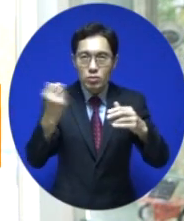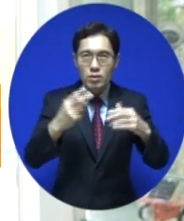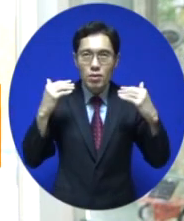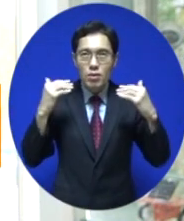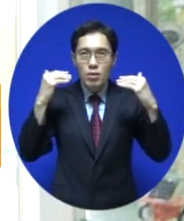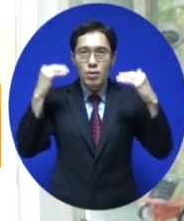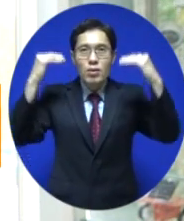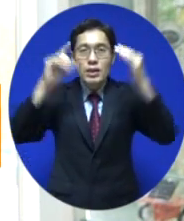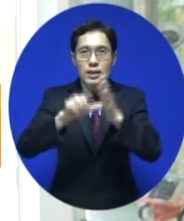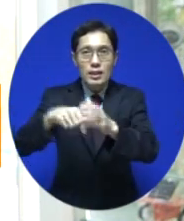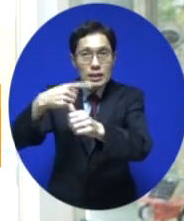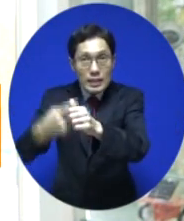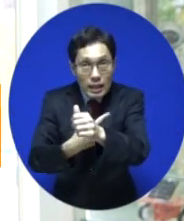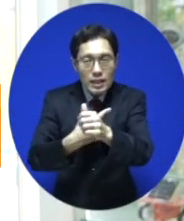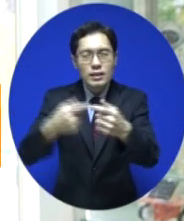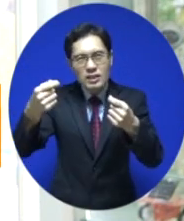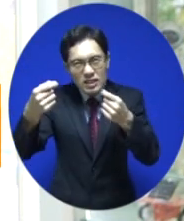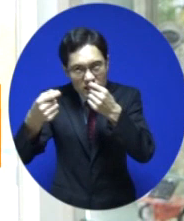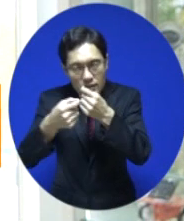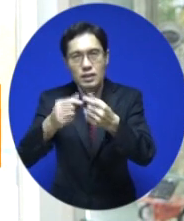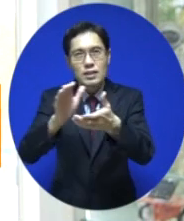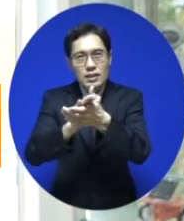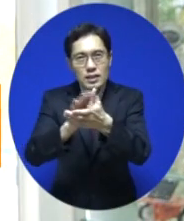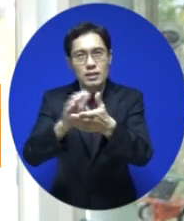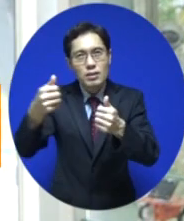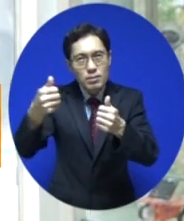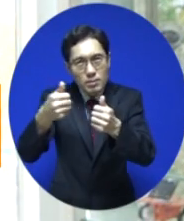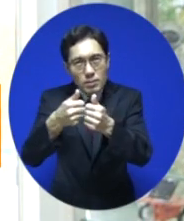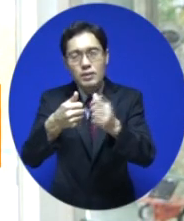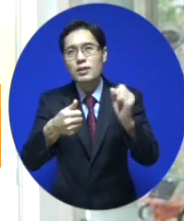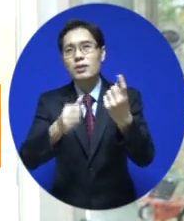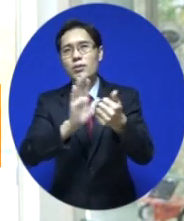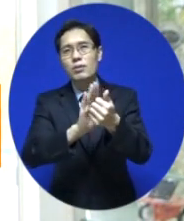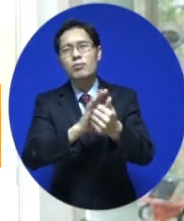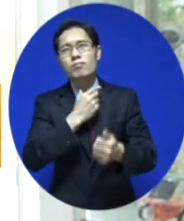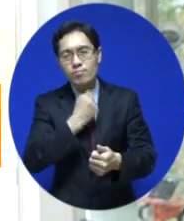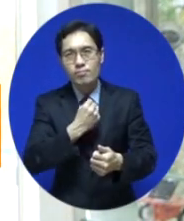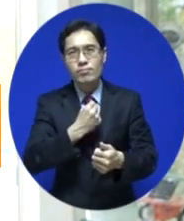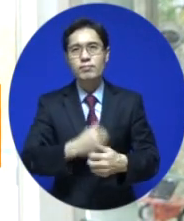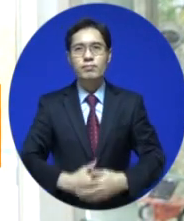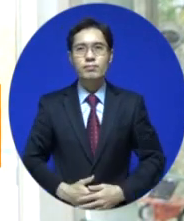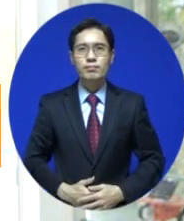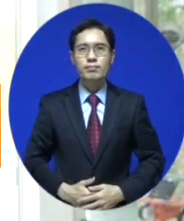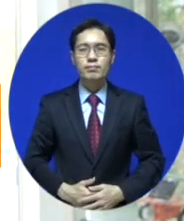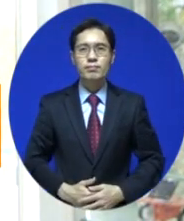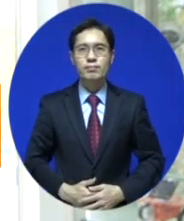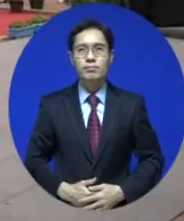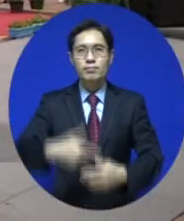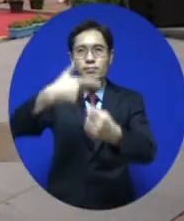자라면서 좀 더 자연하고 친해지고 친구가 되고 좀 더 가까워지고 그런 계기가 되었으면 좋겠다. 그런 생각을